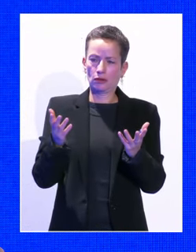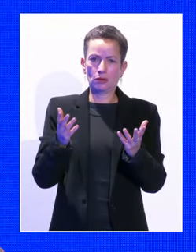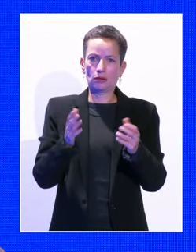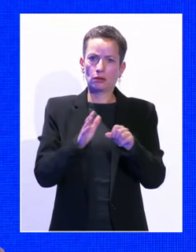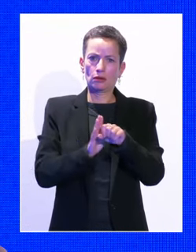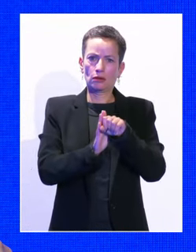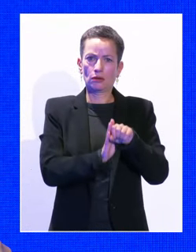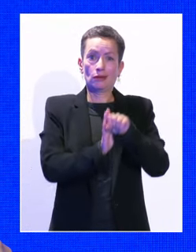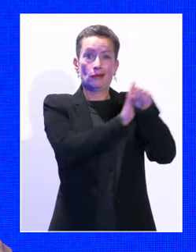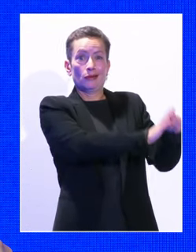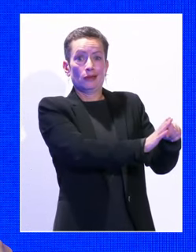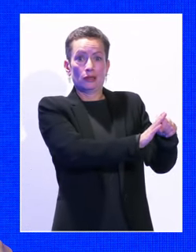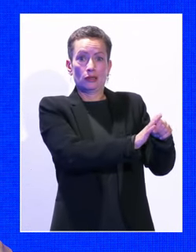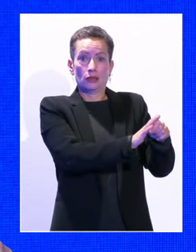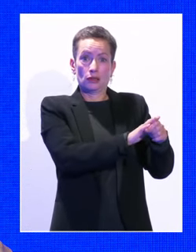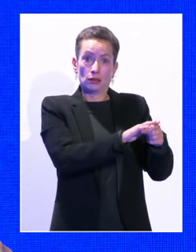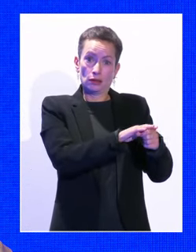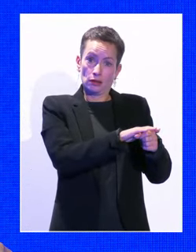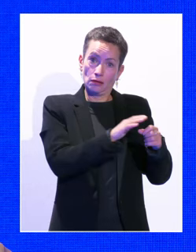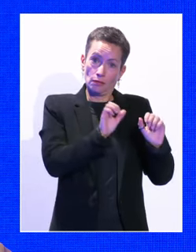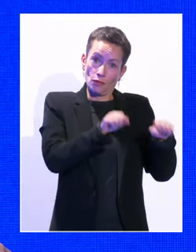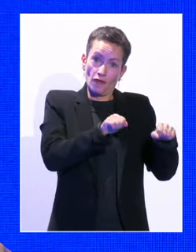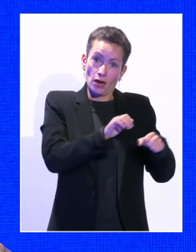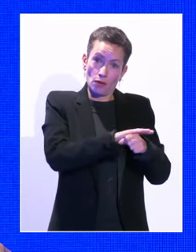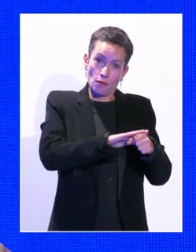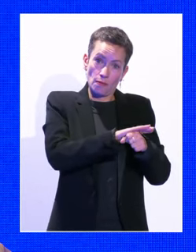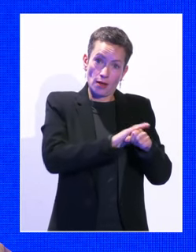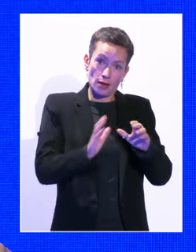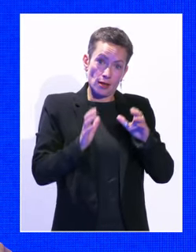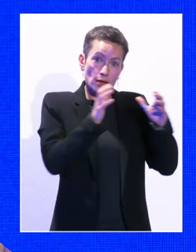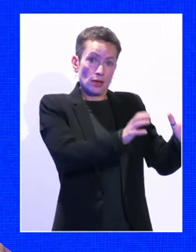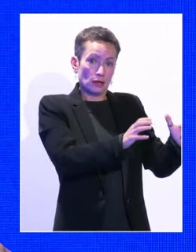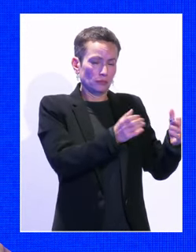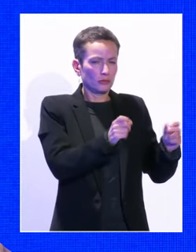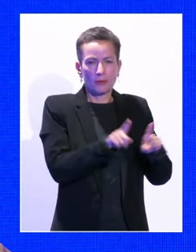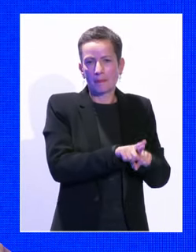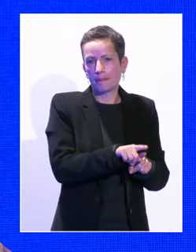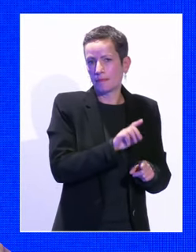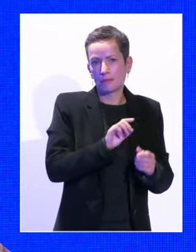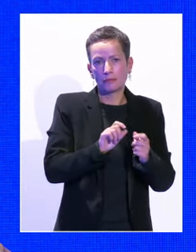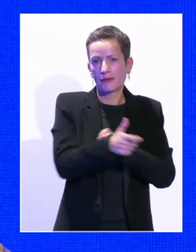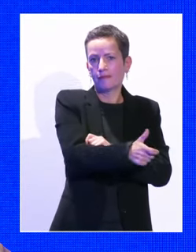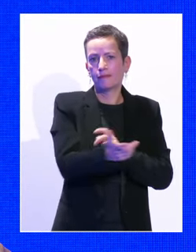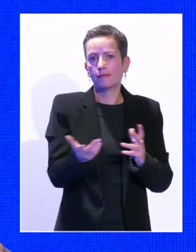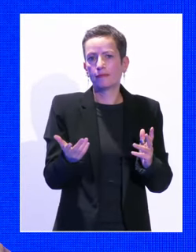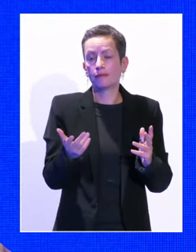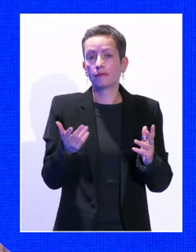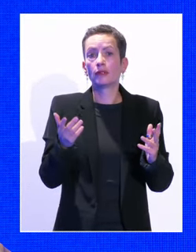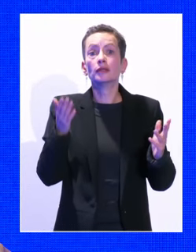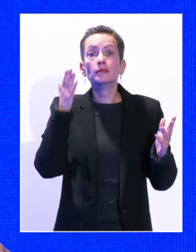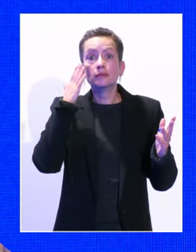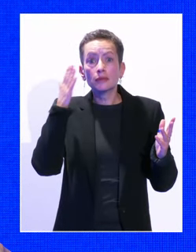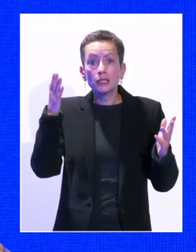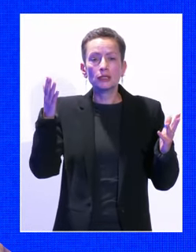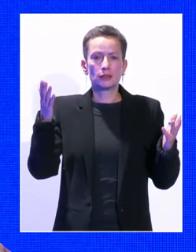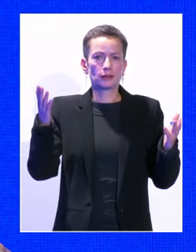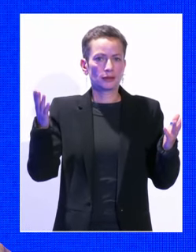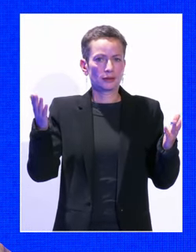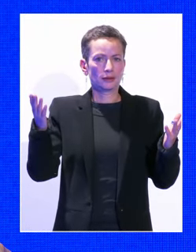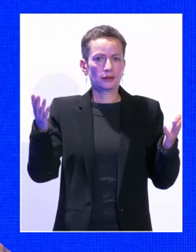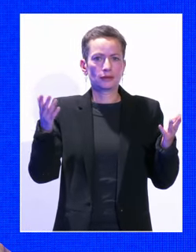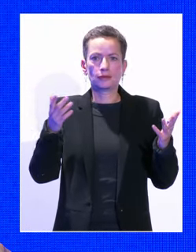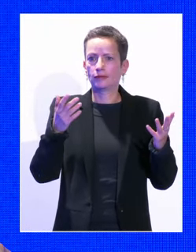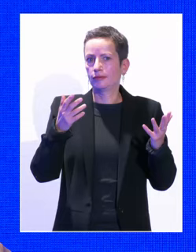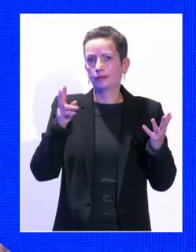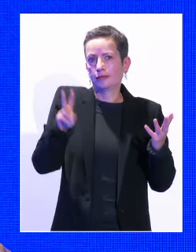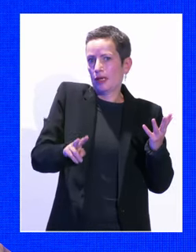gauche ?» J'ai la certitude que la réponse aurait été la même. Et que les échanges de soutien, ce que les